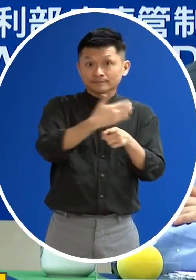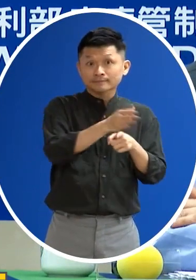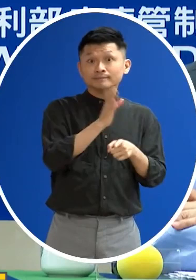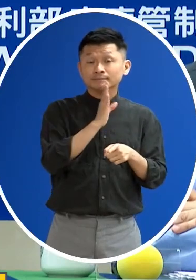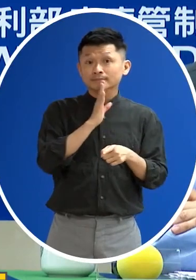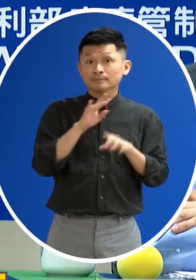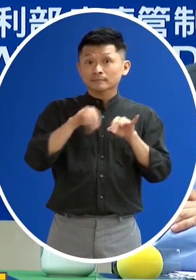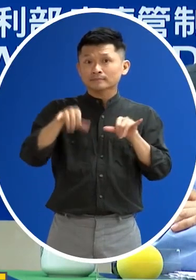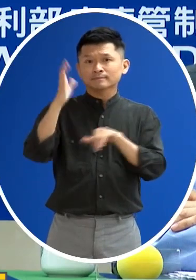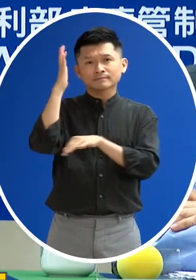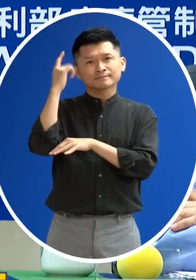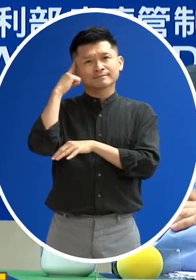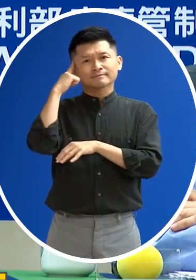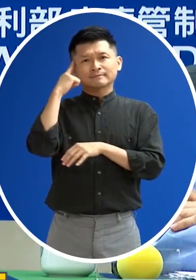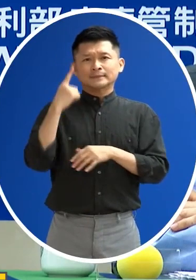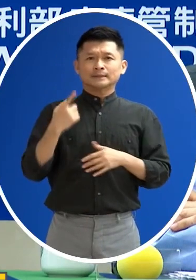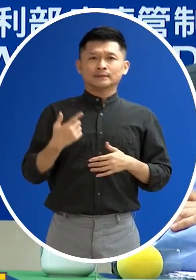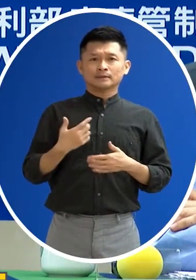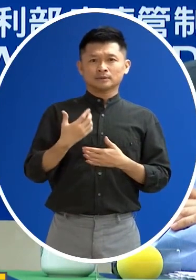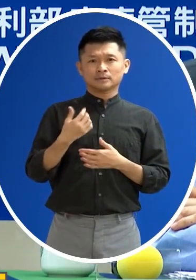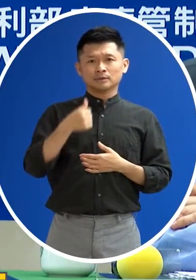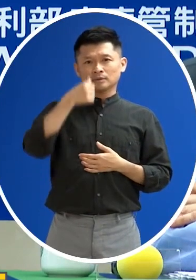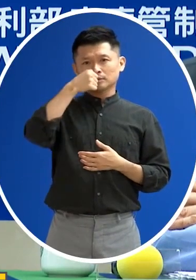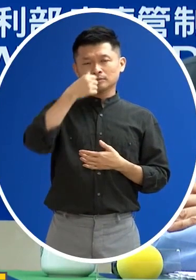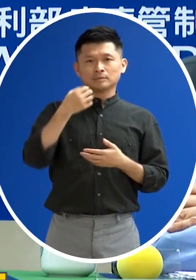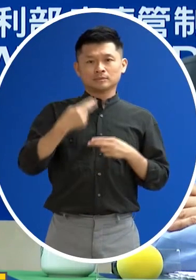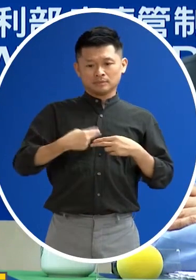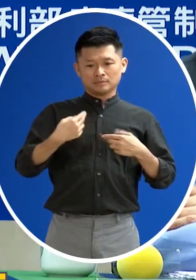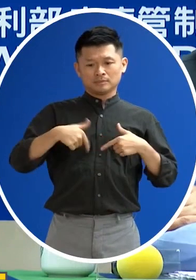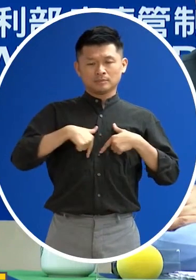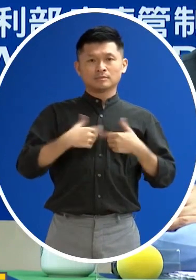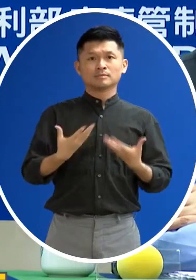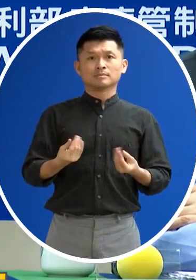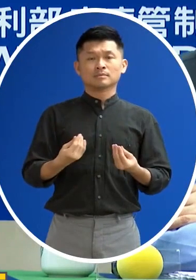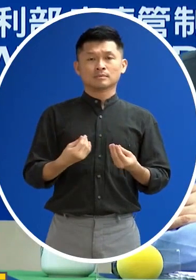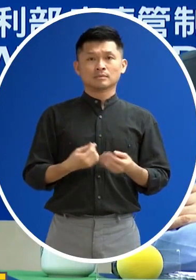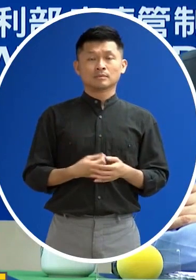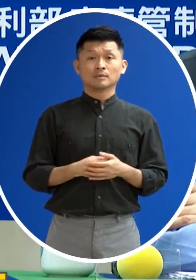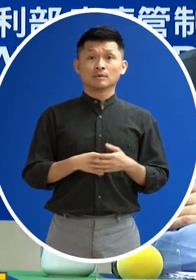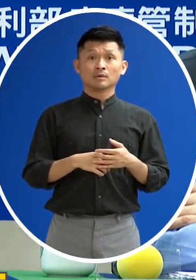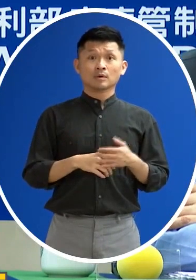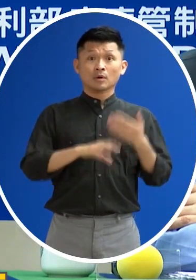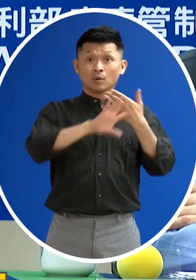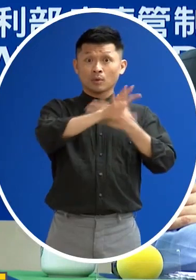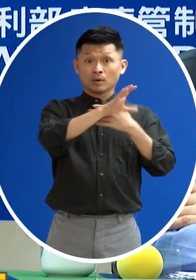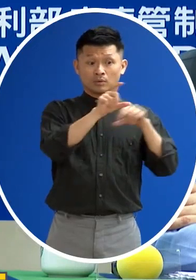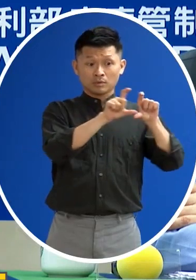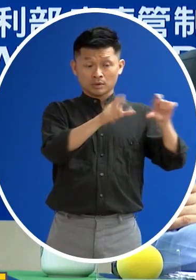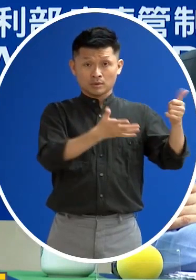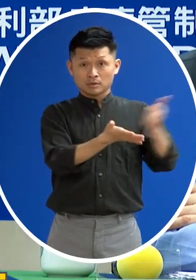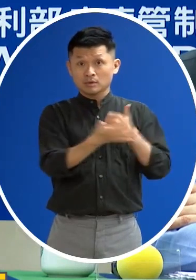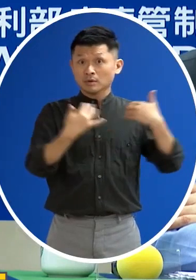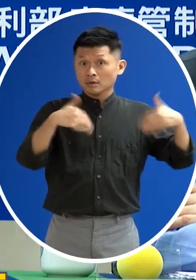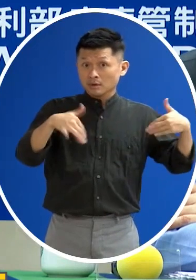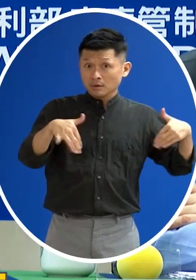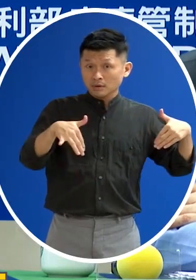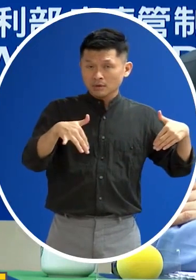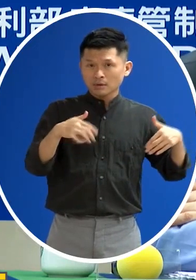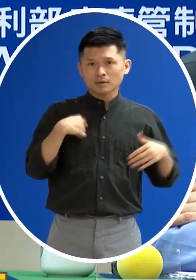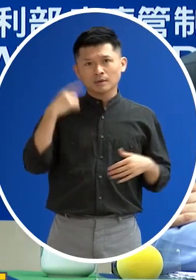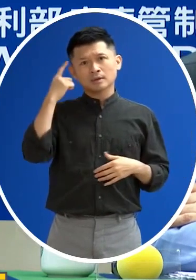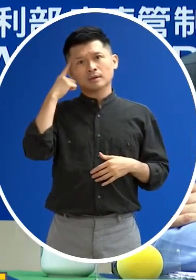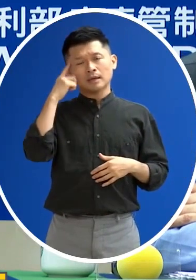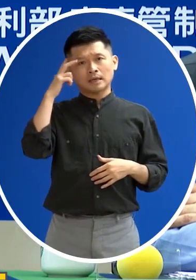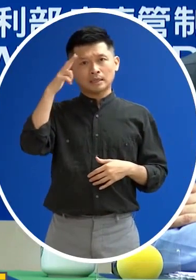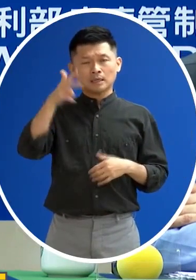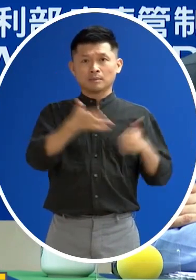政府觉得这样子很没有信心，因为他也跟我们一样，我们当国外疫苗没有进来的时候，有时候就讲说哎，下